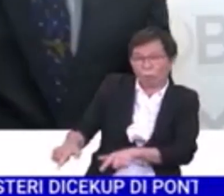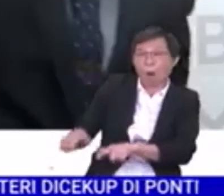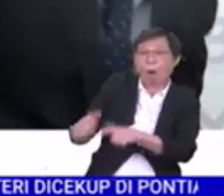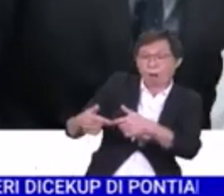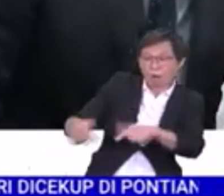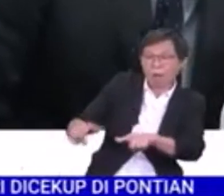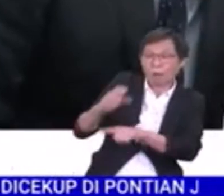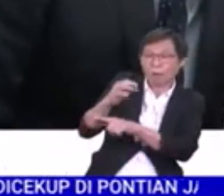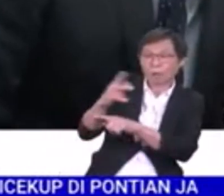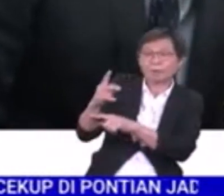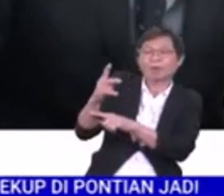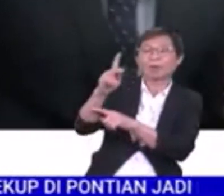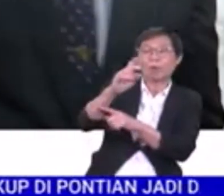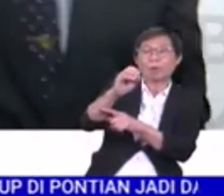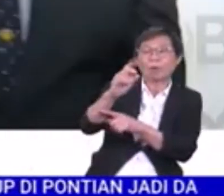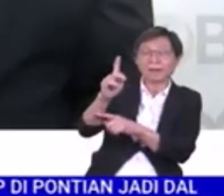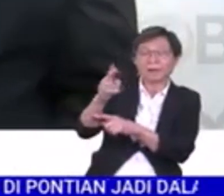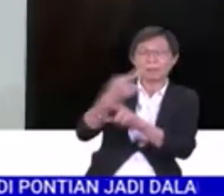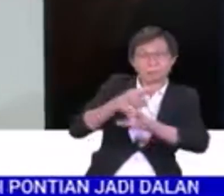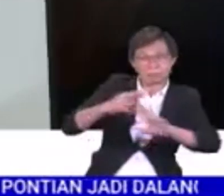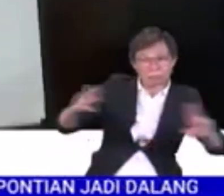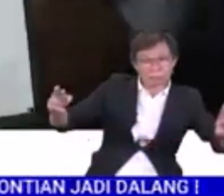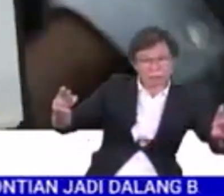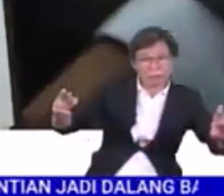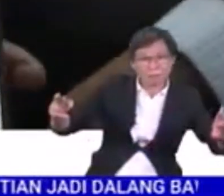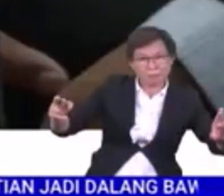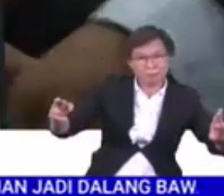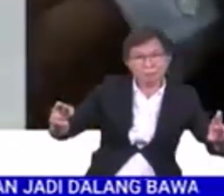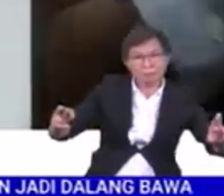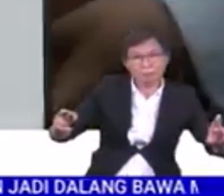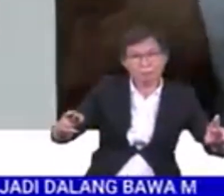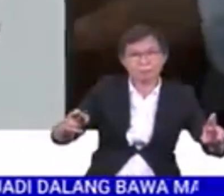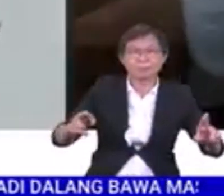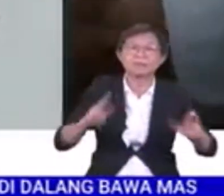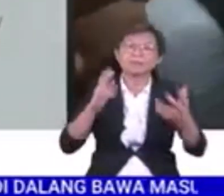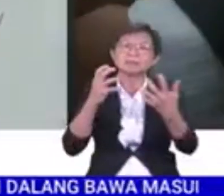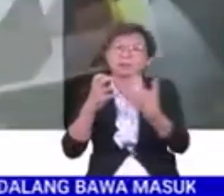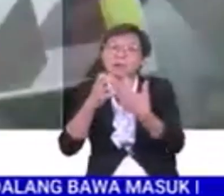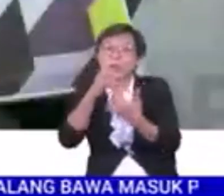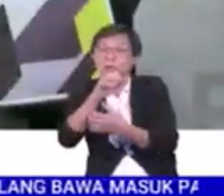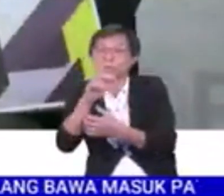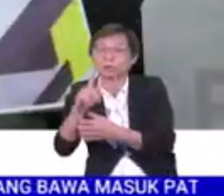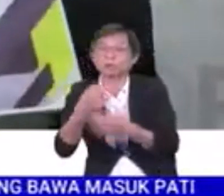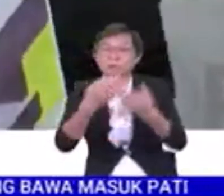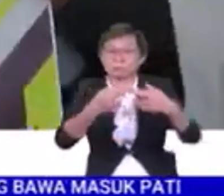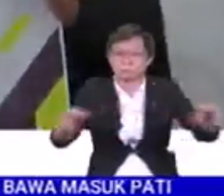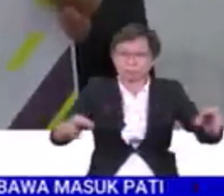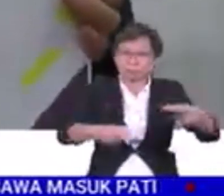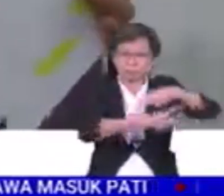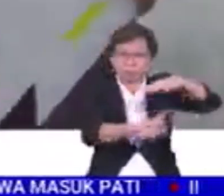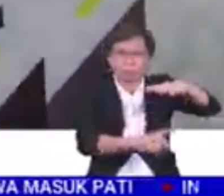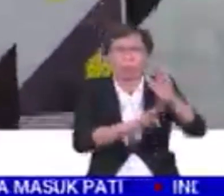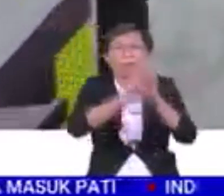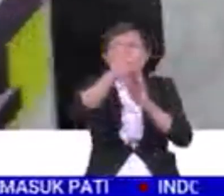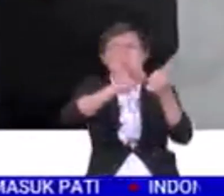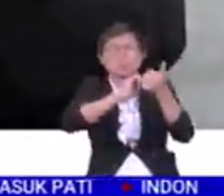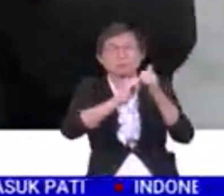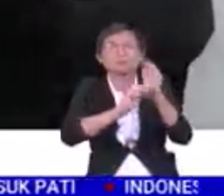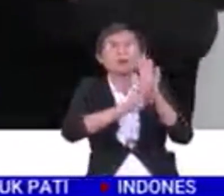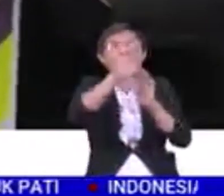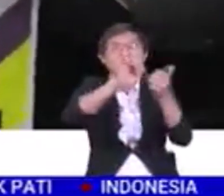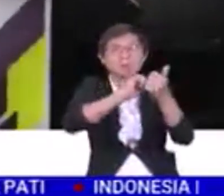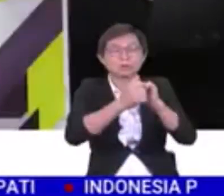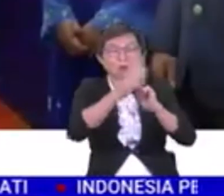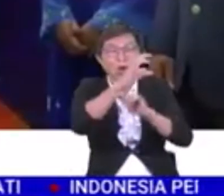menyediakan facelift itu secara lebih kondusif Beliau berkata demikian selepas melancarkan dasar pembangunan Soekarno